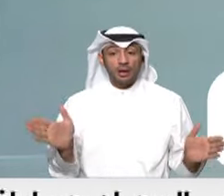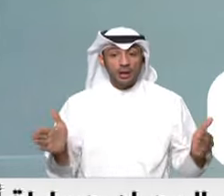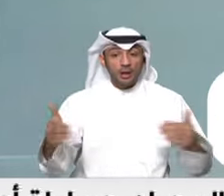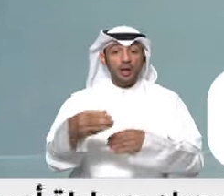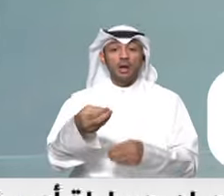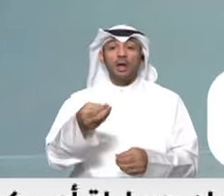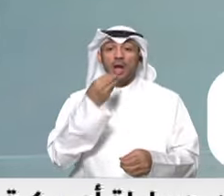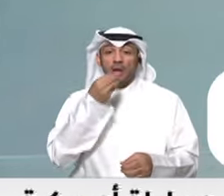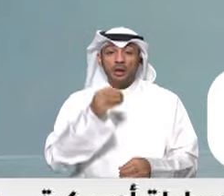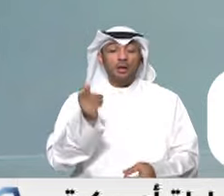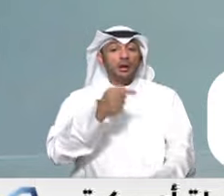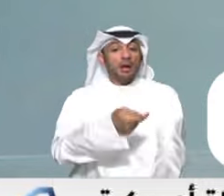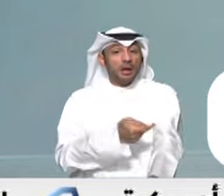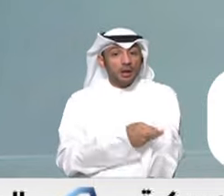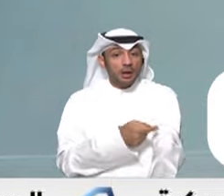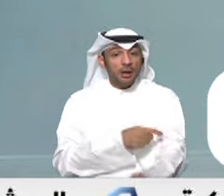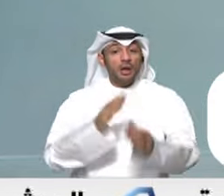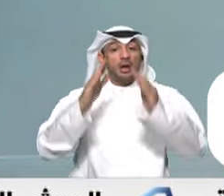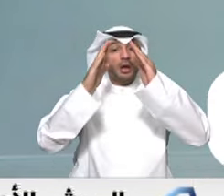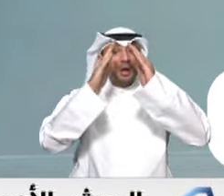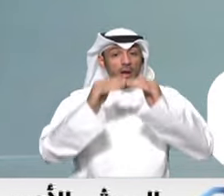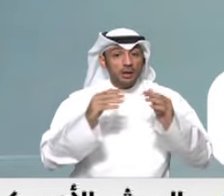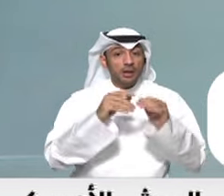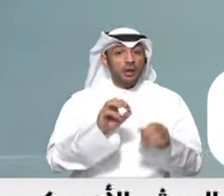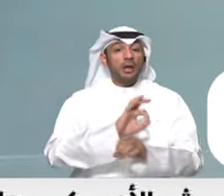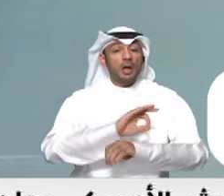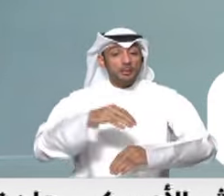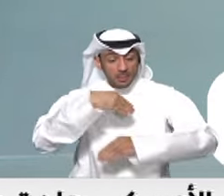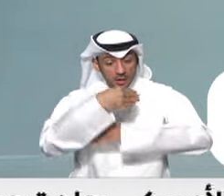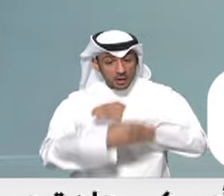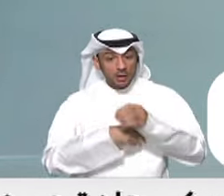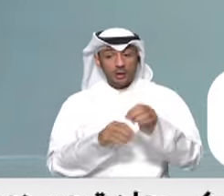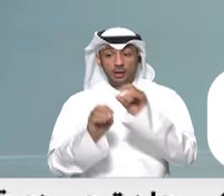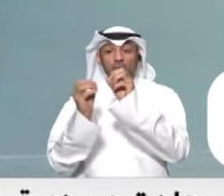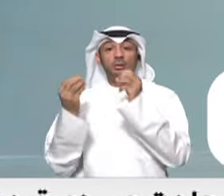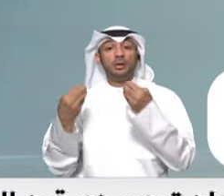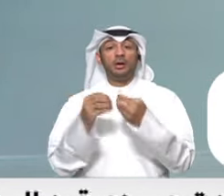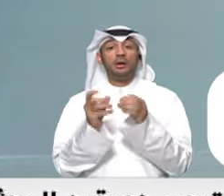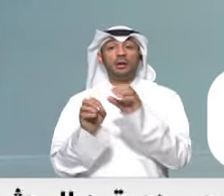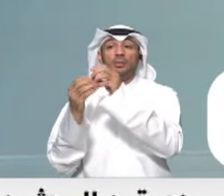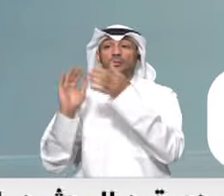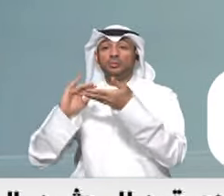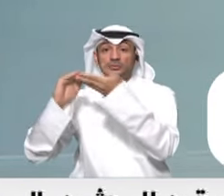المستلزمات الوقائية والخيام إلى مطار بورت سودان.